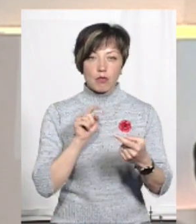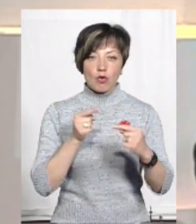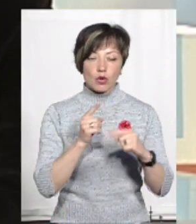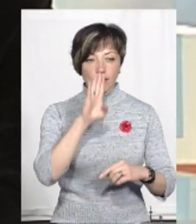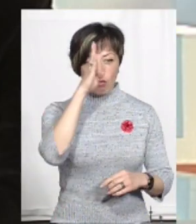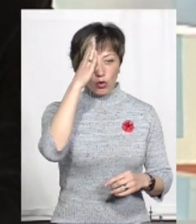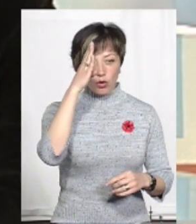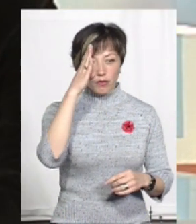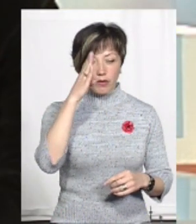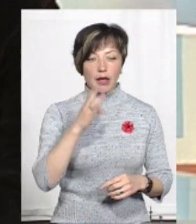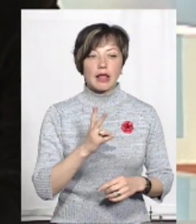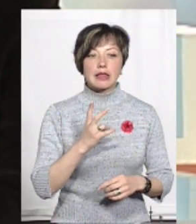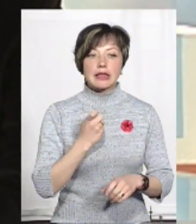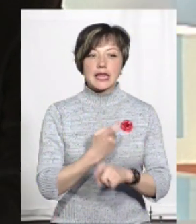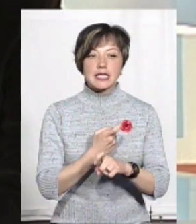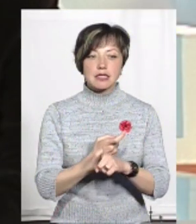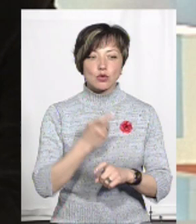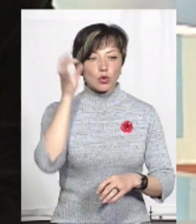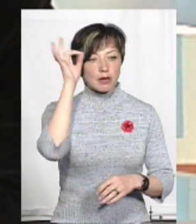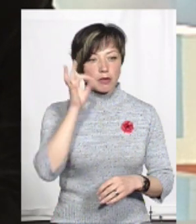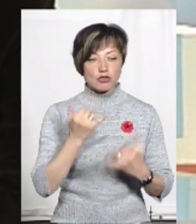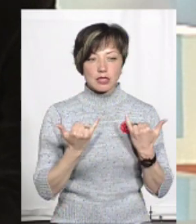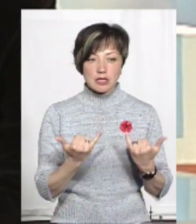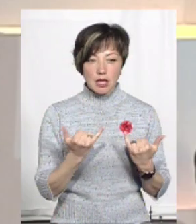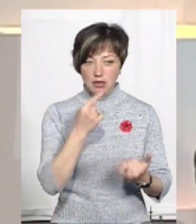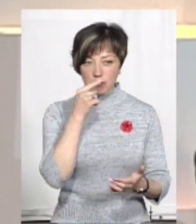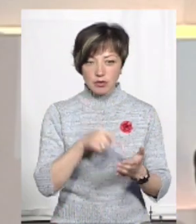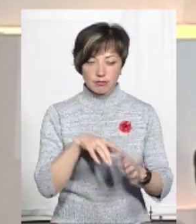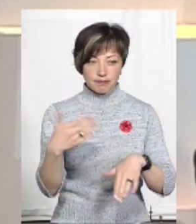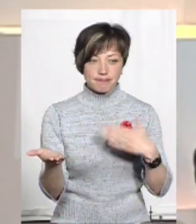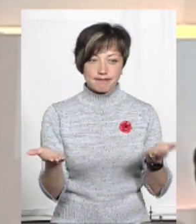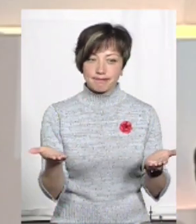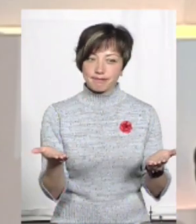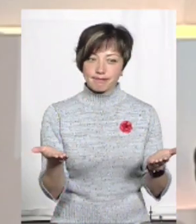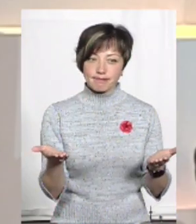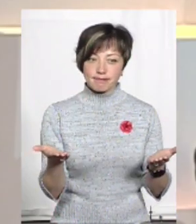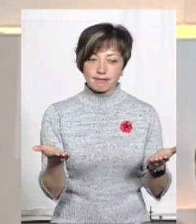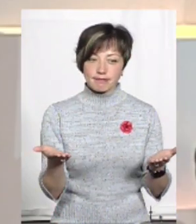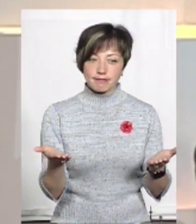ворога нацистської Німеччини, зараз опинились по різні боки барикад.